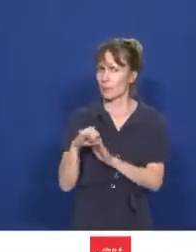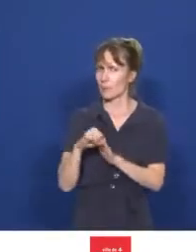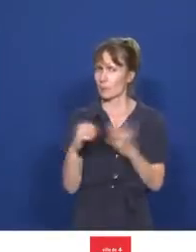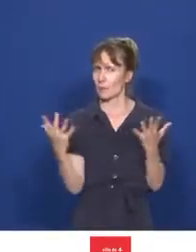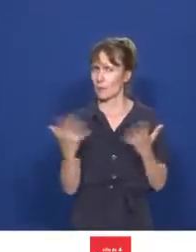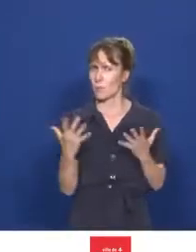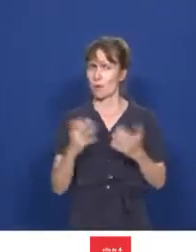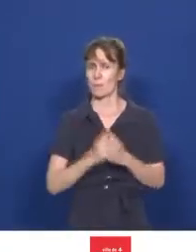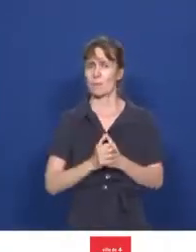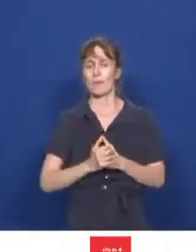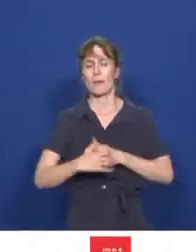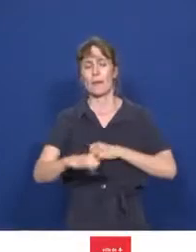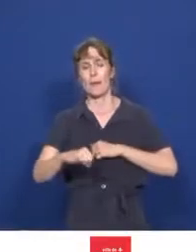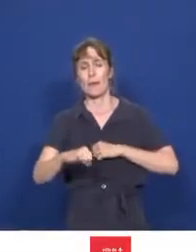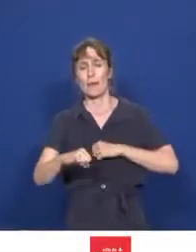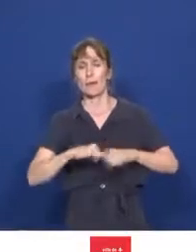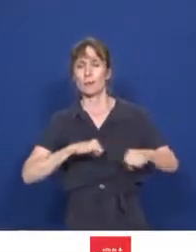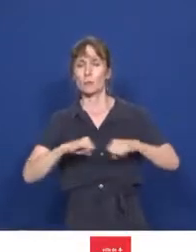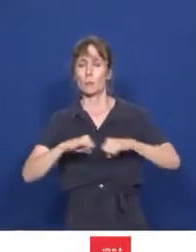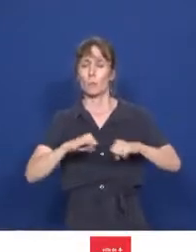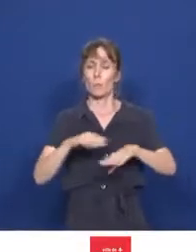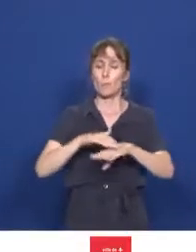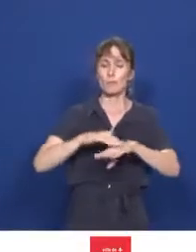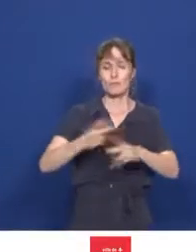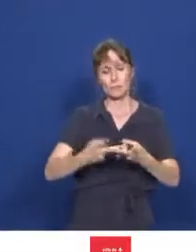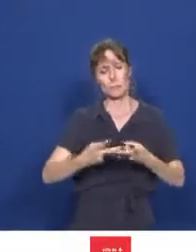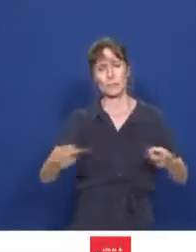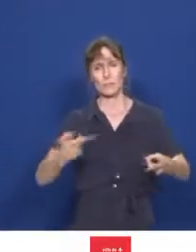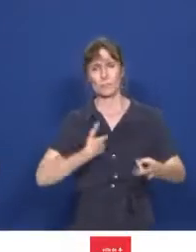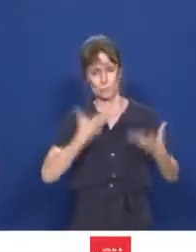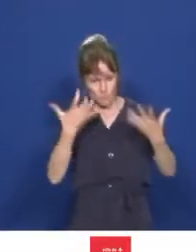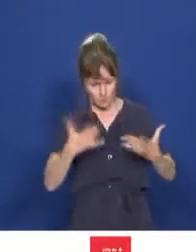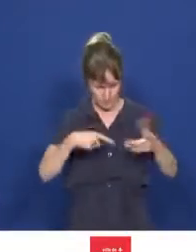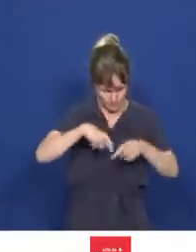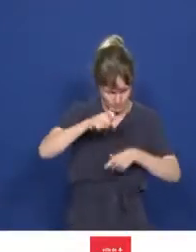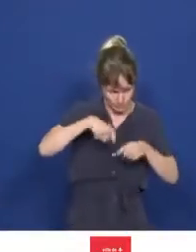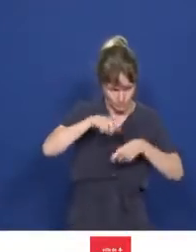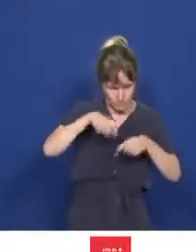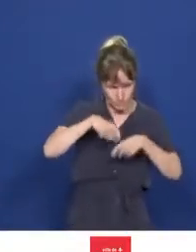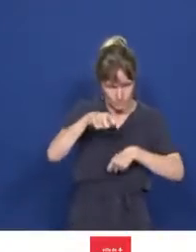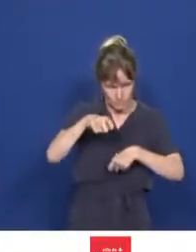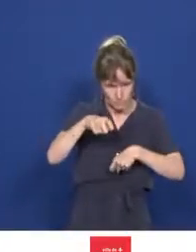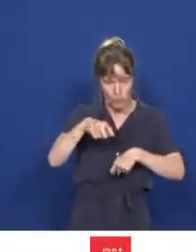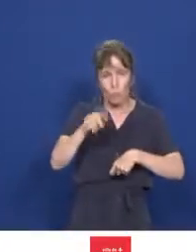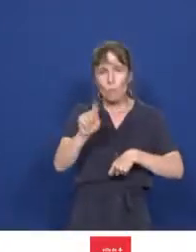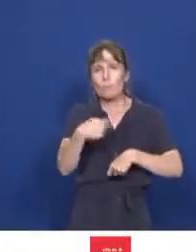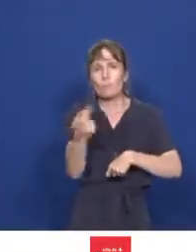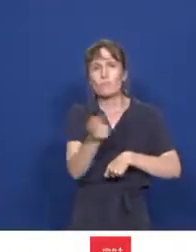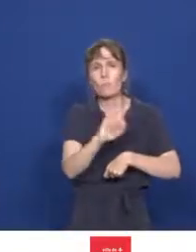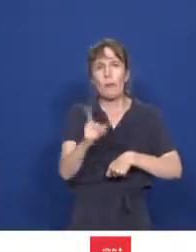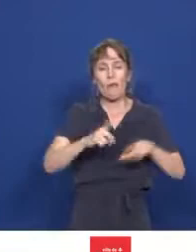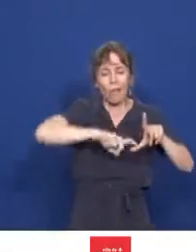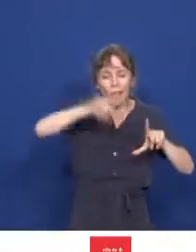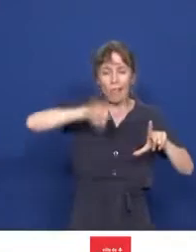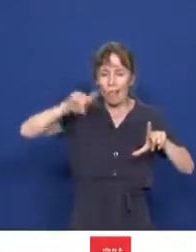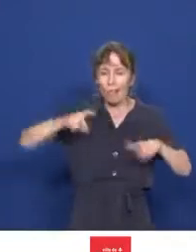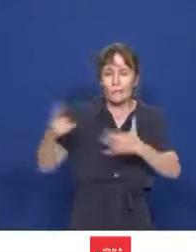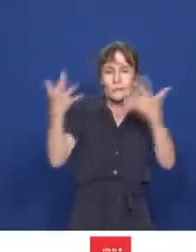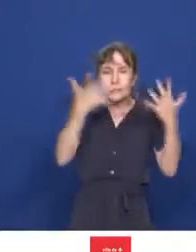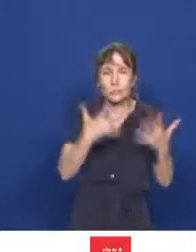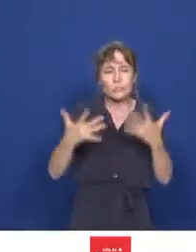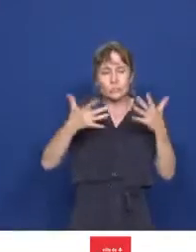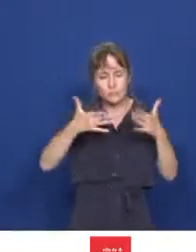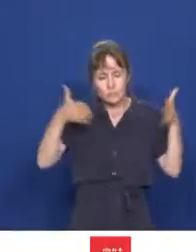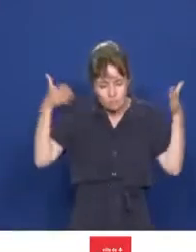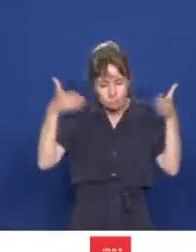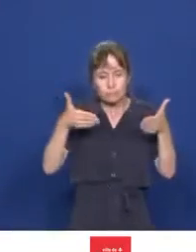donc finalement, bien sûr, tout ne se résume pas à la question de la quantification, mais on ne peut pas ne pas regarder les